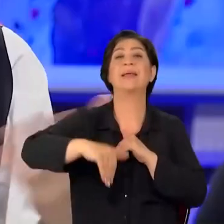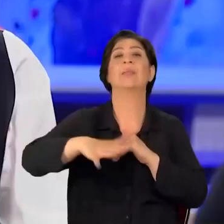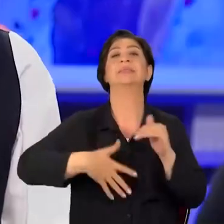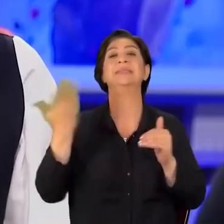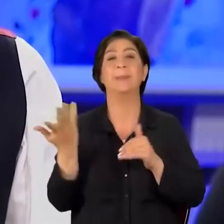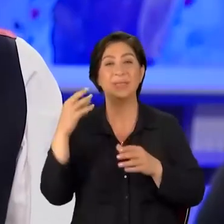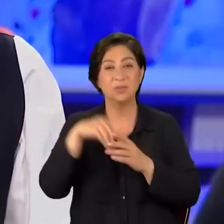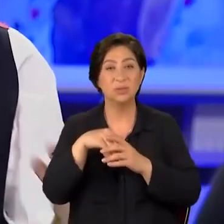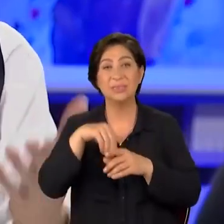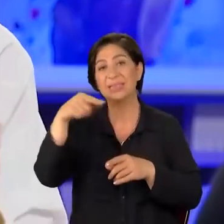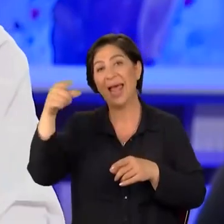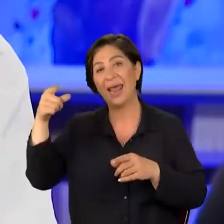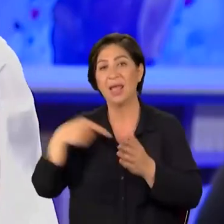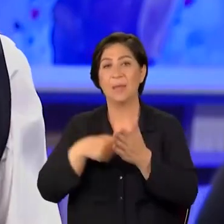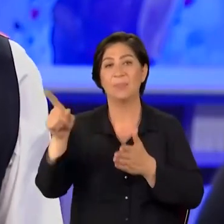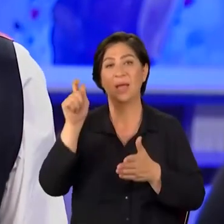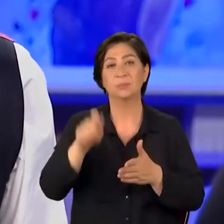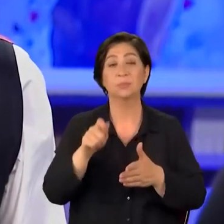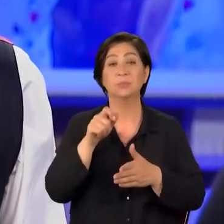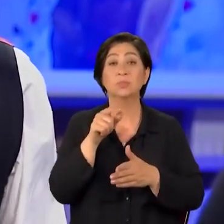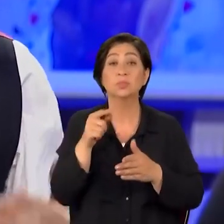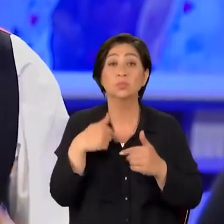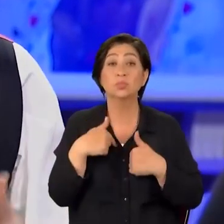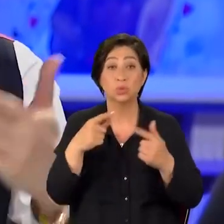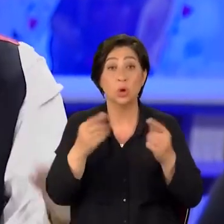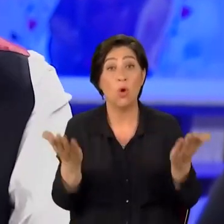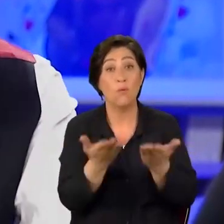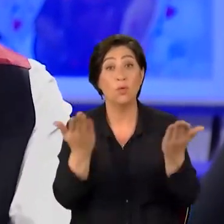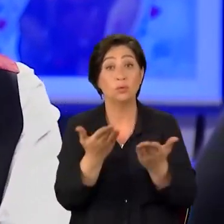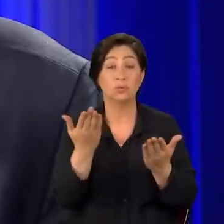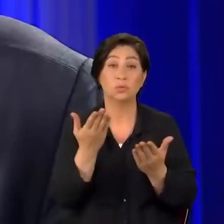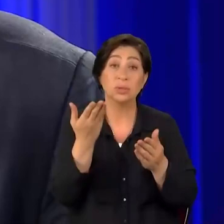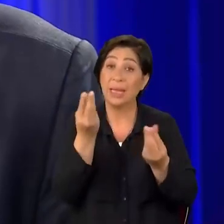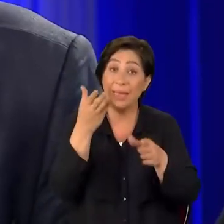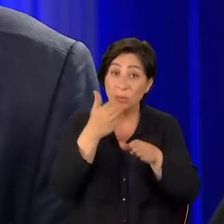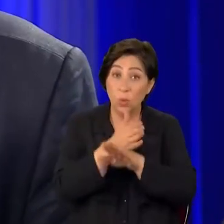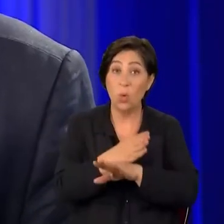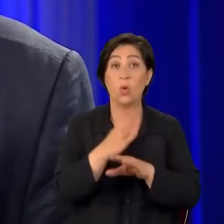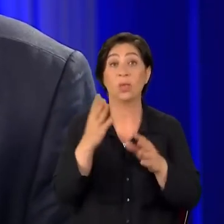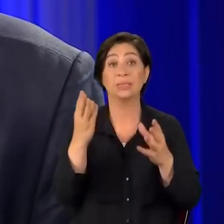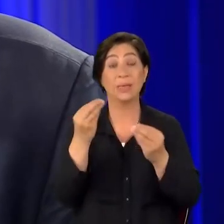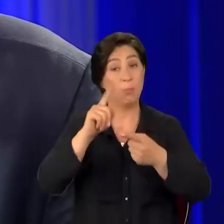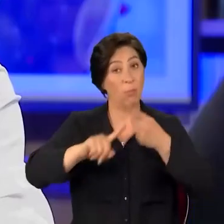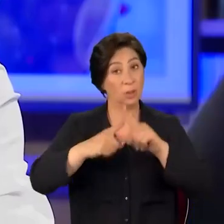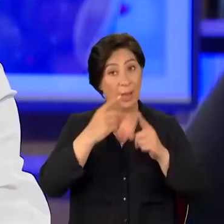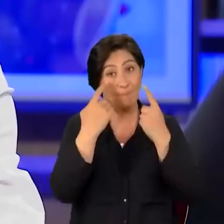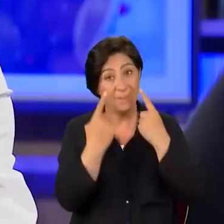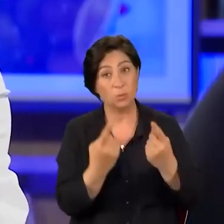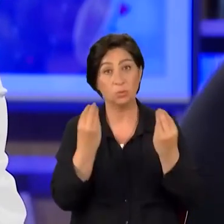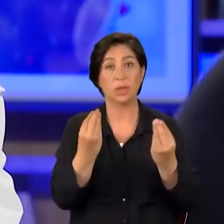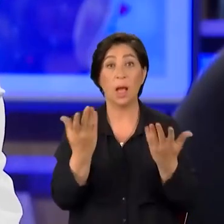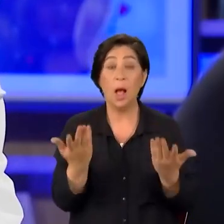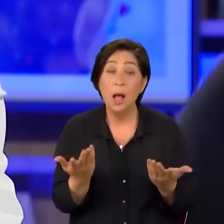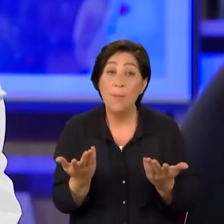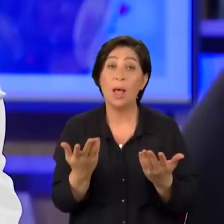programa katılmadığı için diğerlerini iptal etmek zorunda kaldı. İşte bu çok yanlış. Bakın burada övüyoruz şu çok anda. Çok yanlış ne olmuş. Kadar doğru, ne kadar siyaset